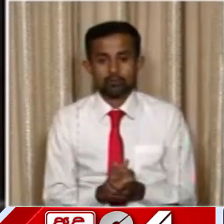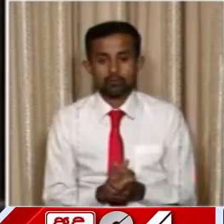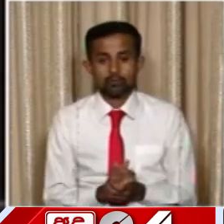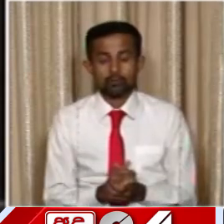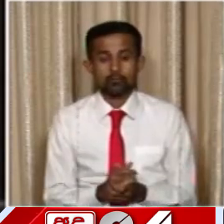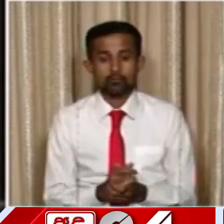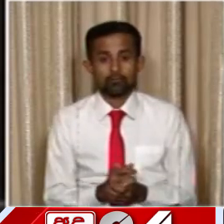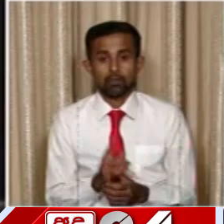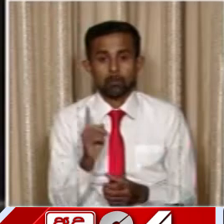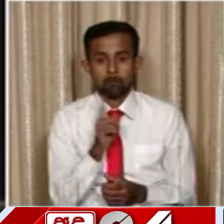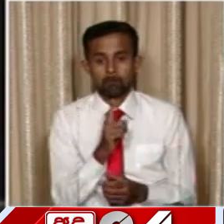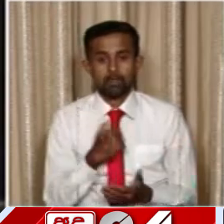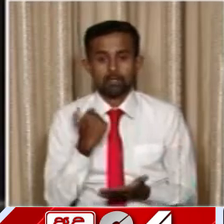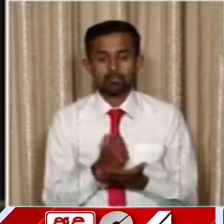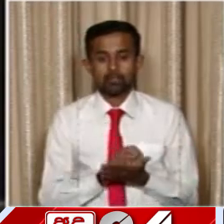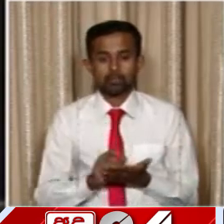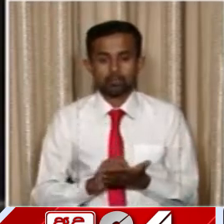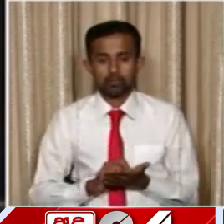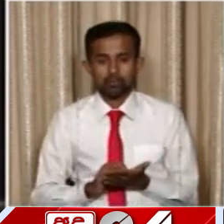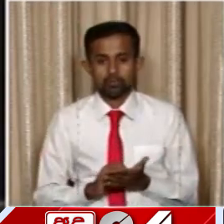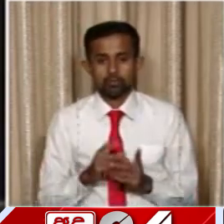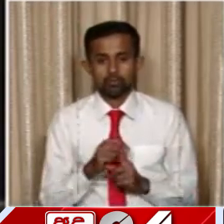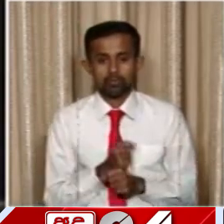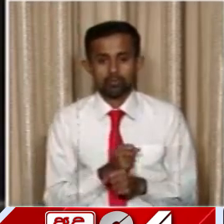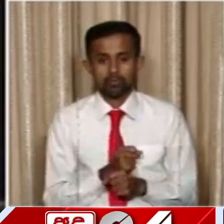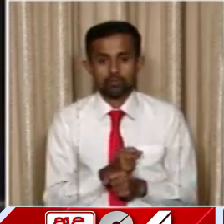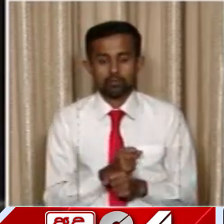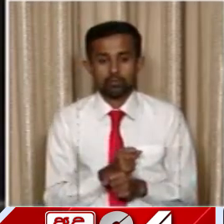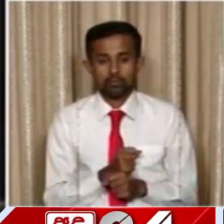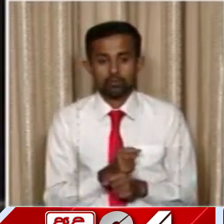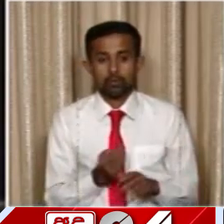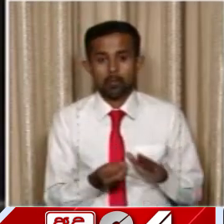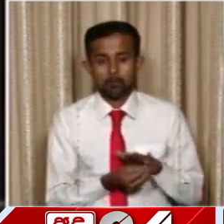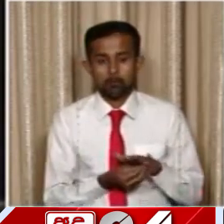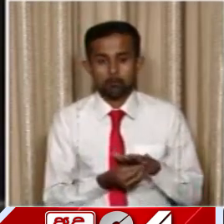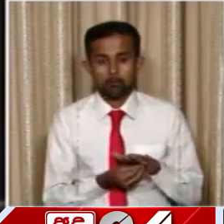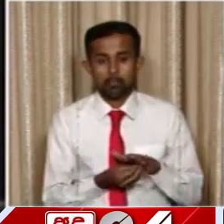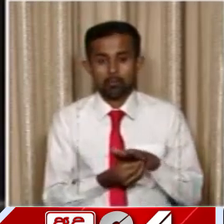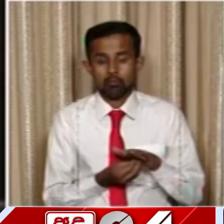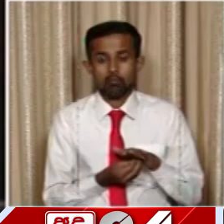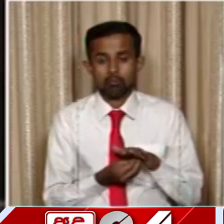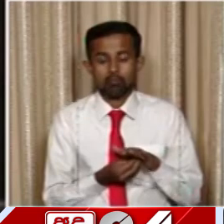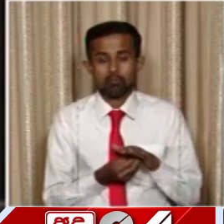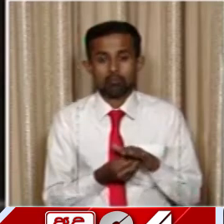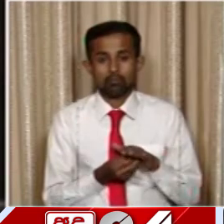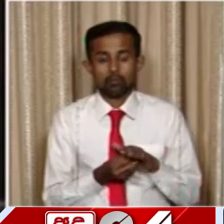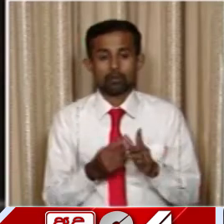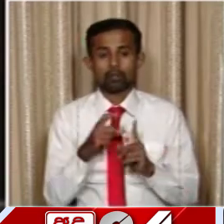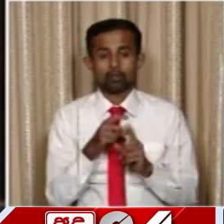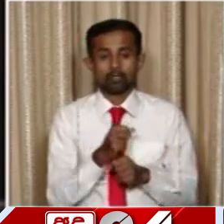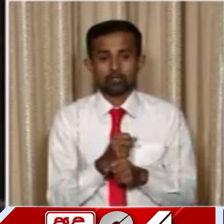ගරු සභාපතිතුමනි පළවෙනි ලියුම ලියනවා ඩිරෙක්ටර් ජෙනරල් සෙන්ට්‍රල් එන්වයරන්මන්ට් අතොරිටි. Central Environment Authority එකේ no objection එක